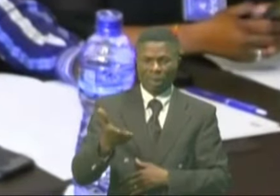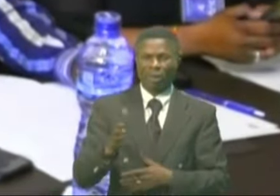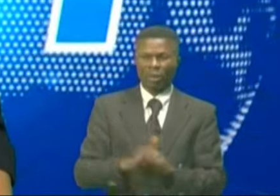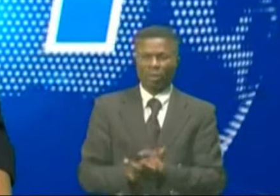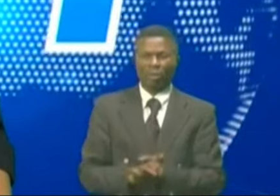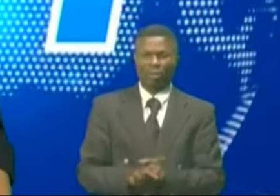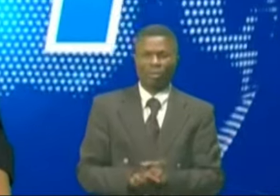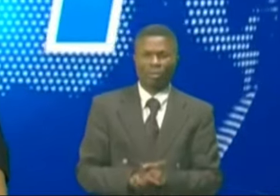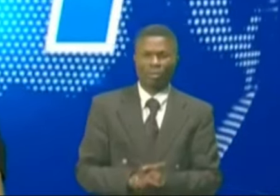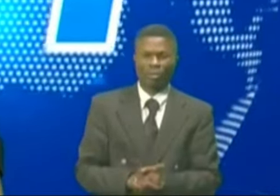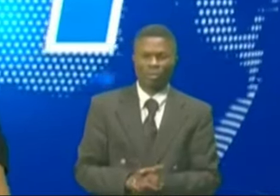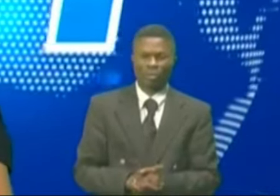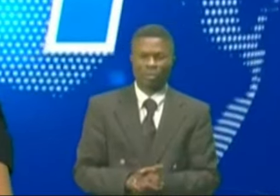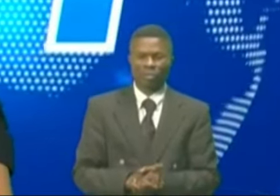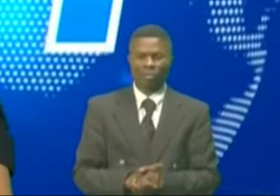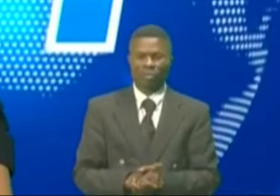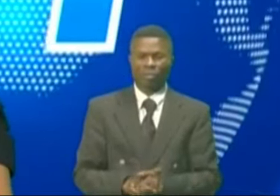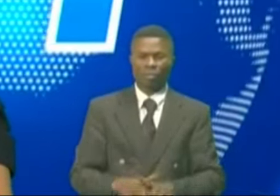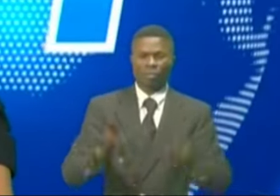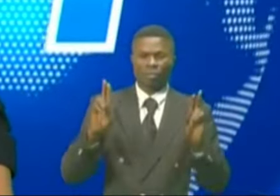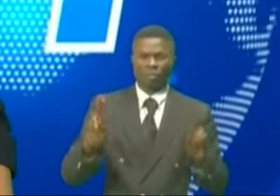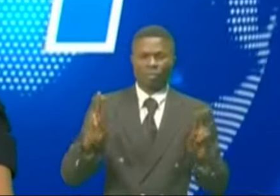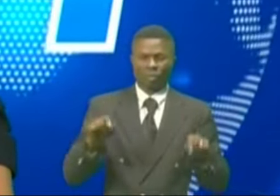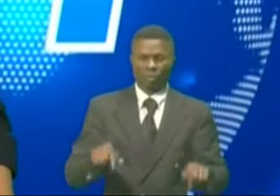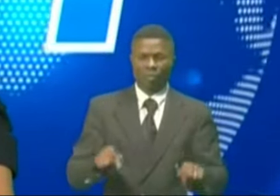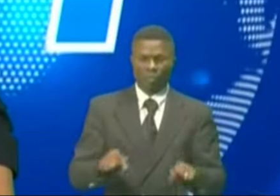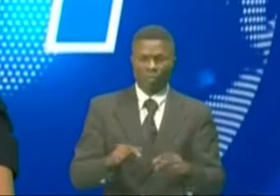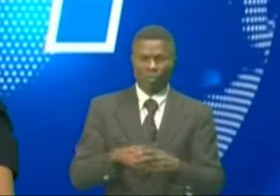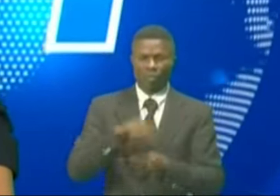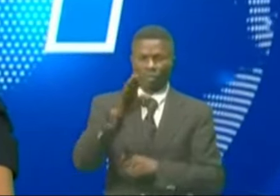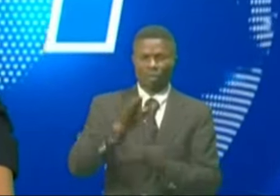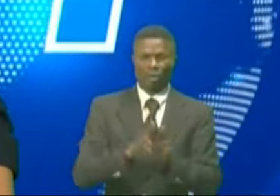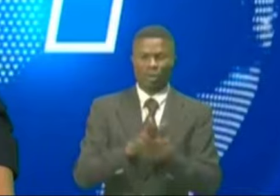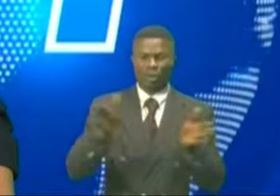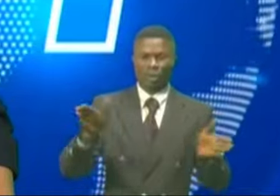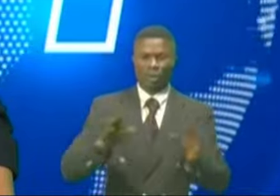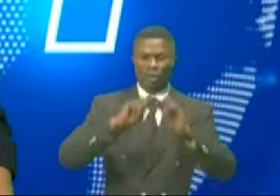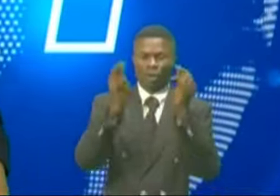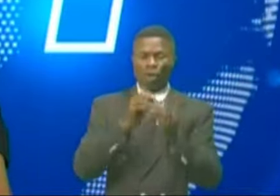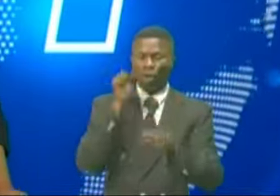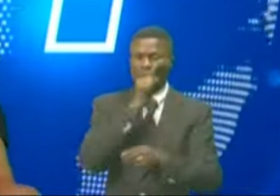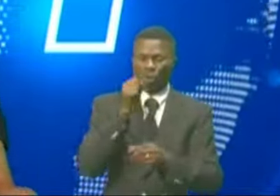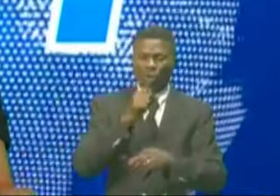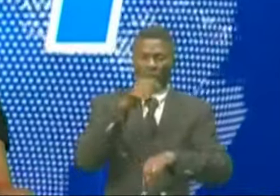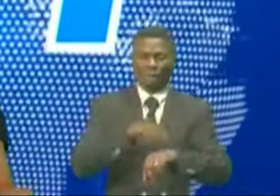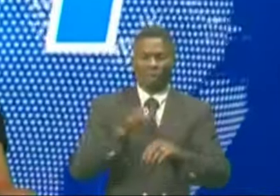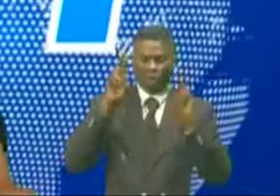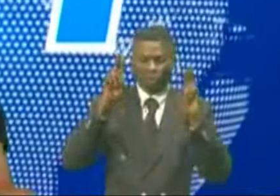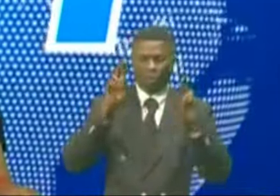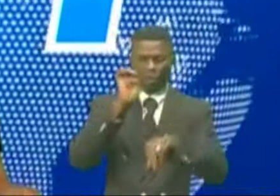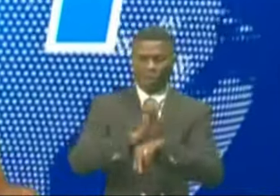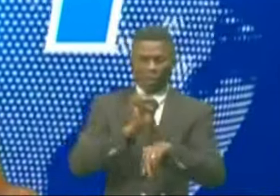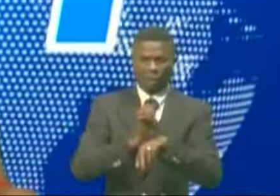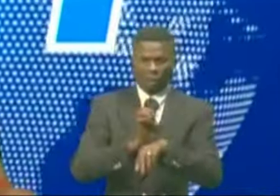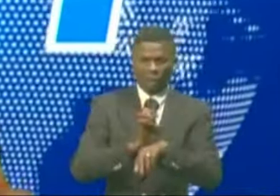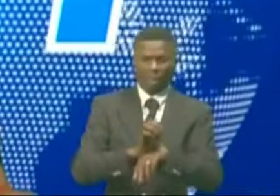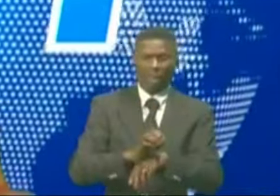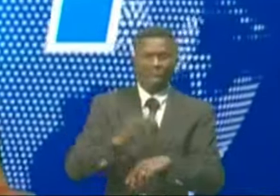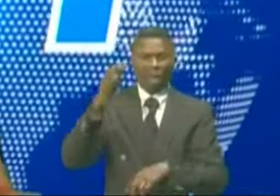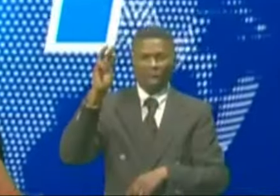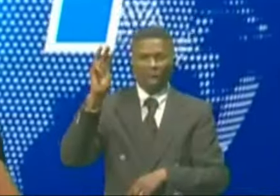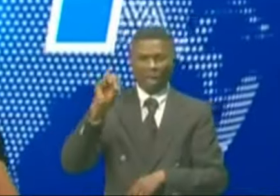secteurs de compétences. Religion à présent avec la sortie officielle de la chorale Temps de Jésus, c'était à l'église Konga